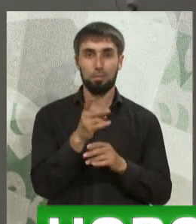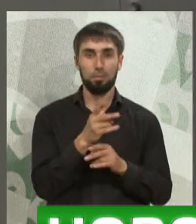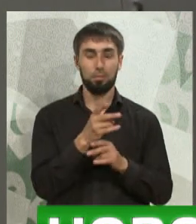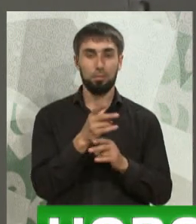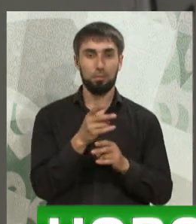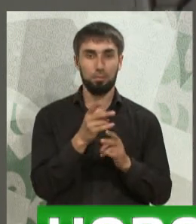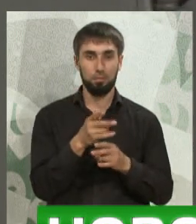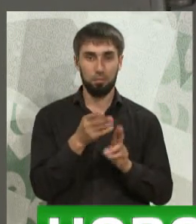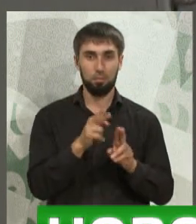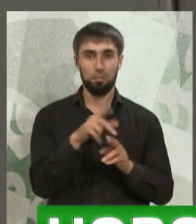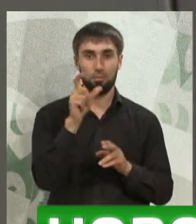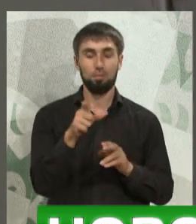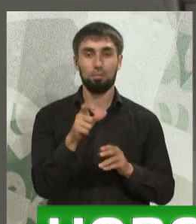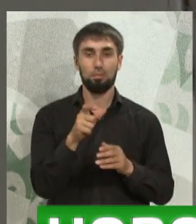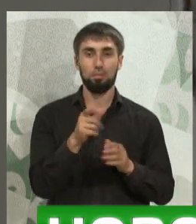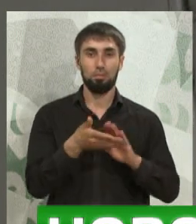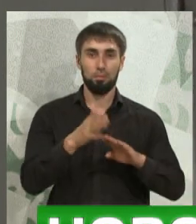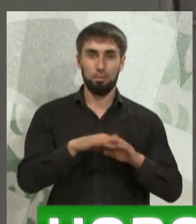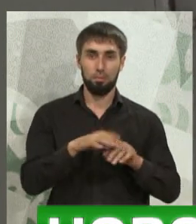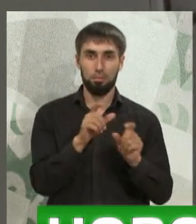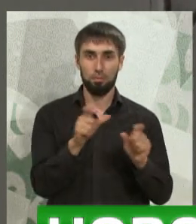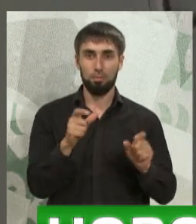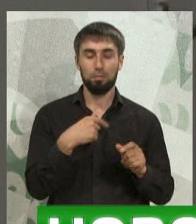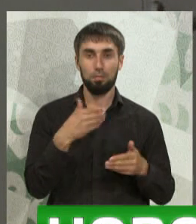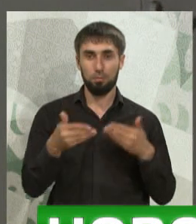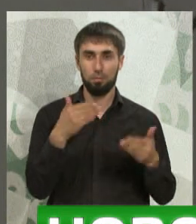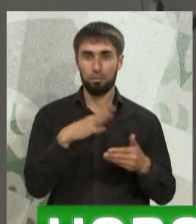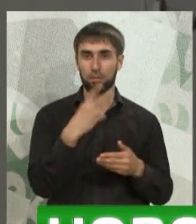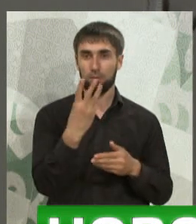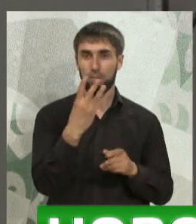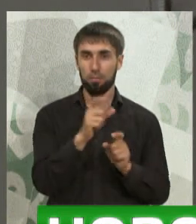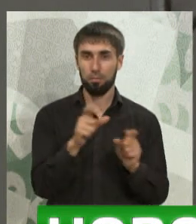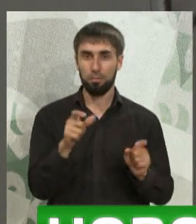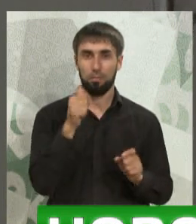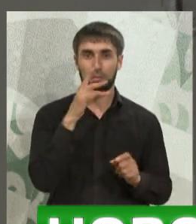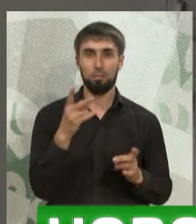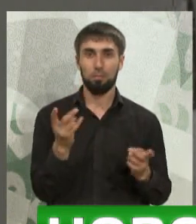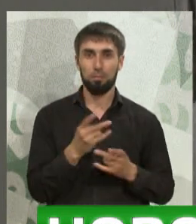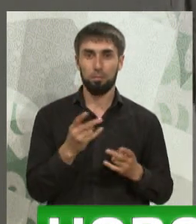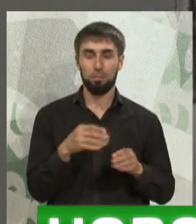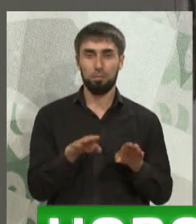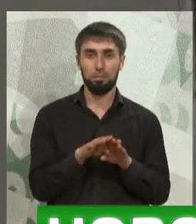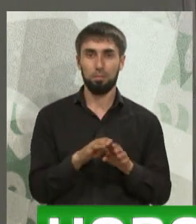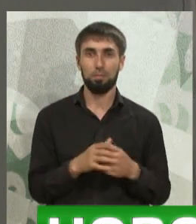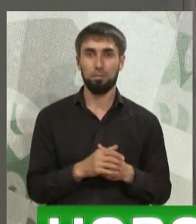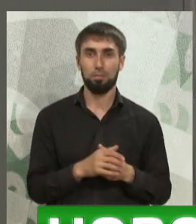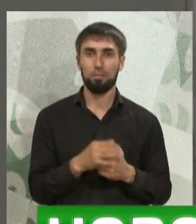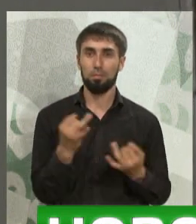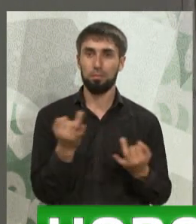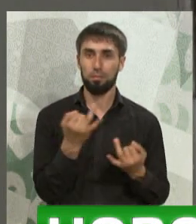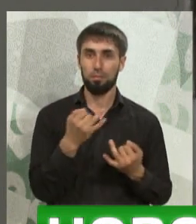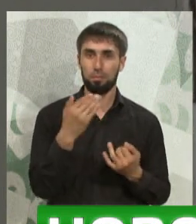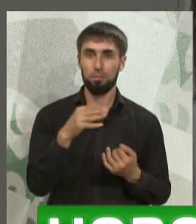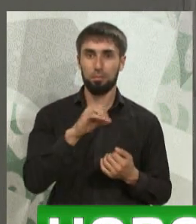относительно тяжелые пациенты. Мы выделили из них 3, которым нужна такая интересная